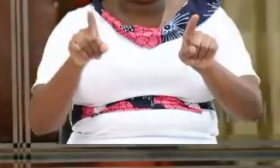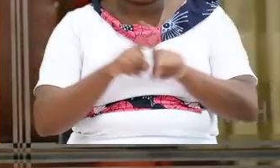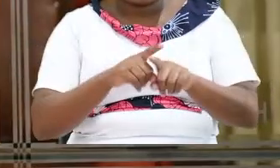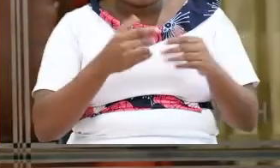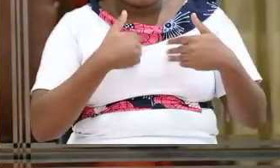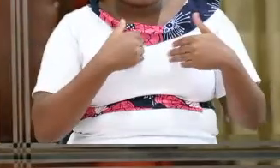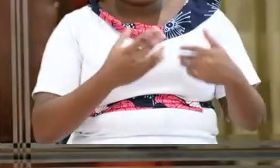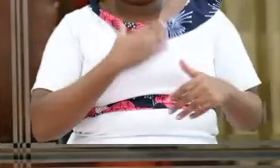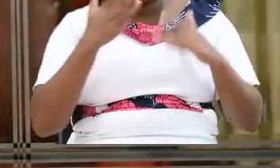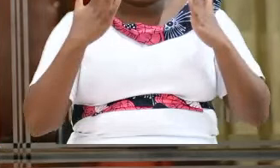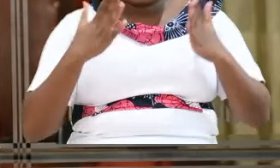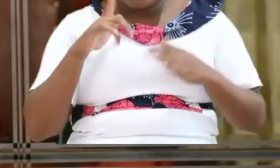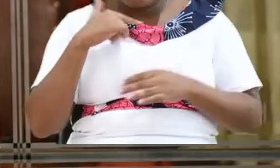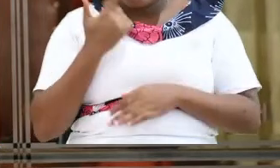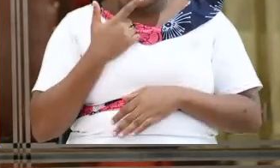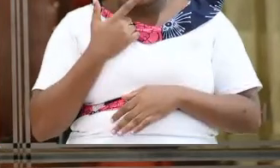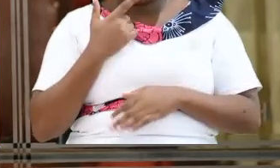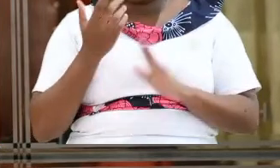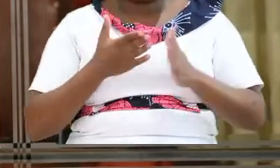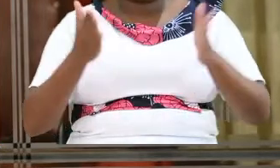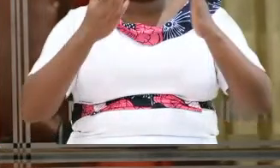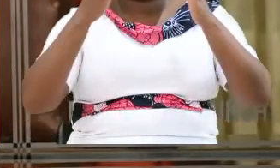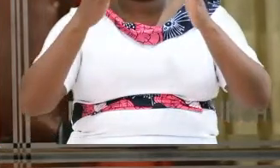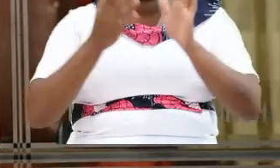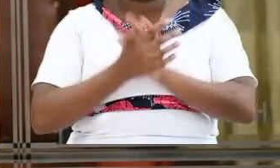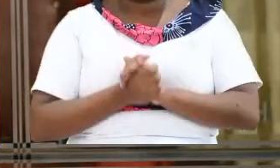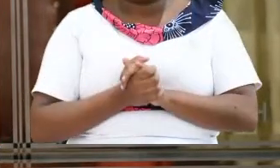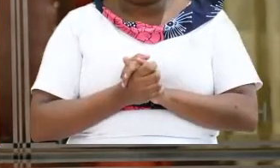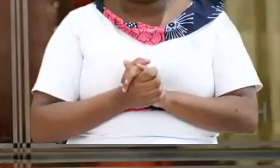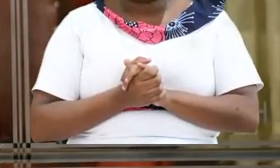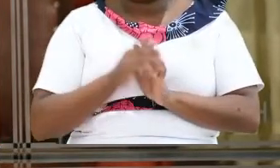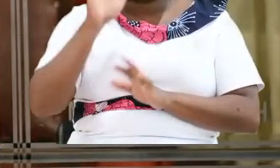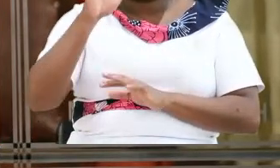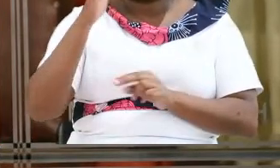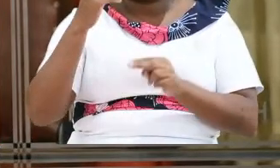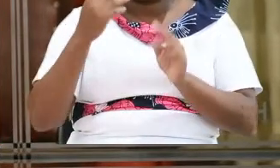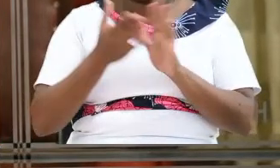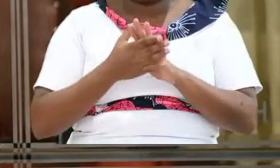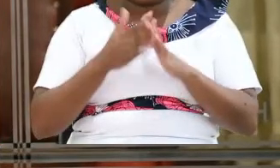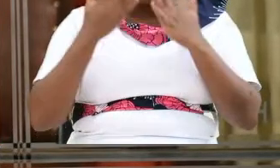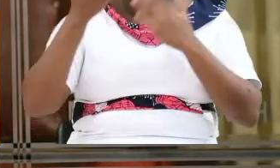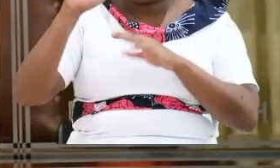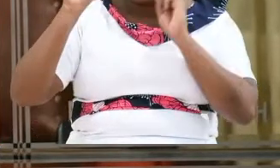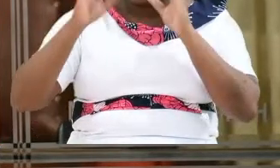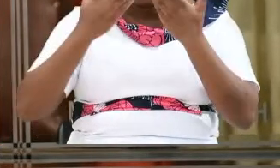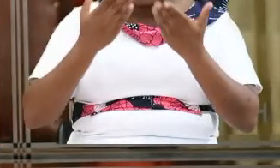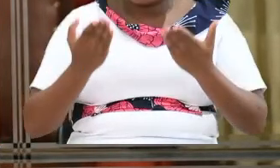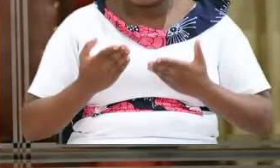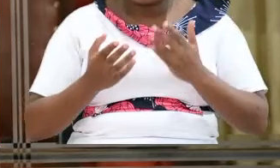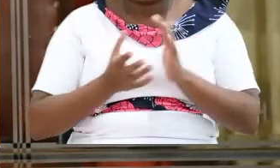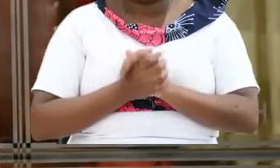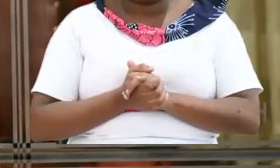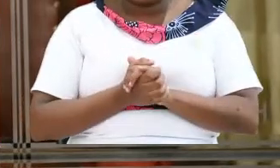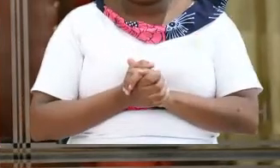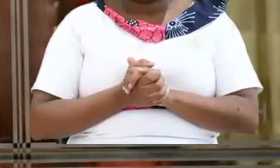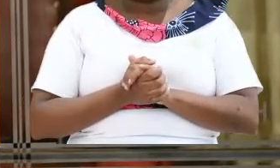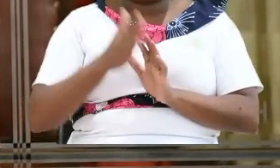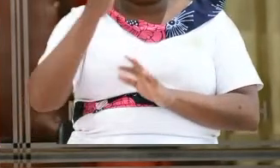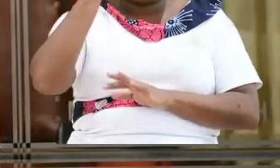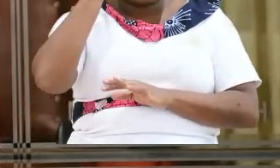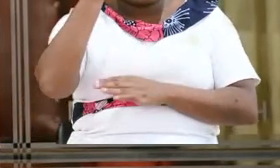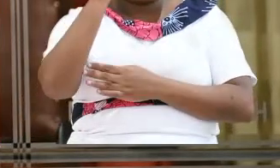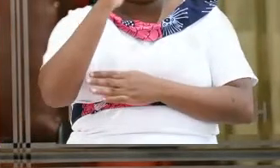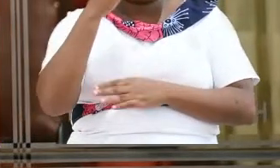wageni. Kama ulichukua hiyo nafasi kukuja kulitia jina la Bwana, Mungu akubariki sana, na najua Mungu ametenda.